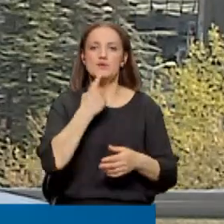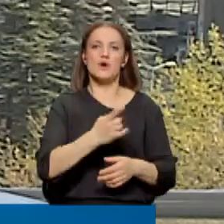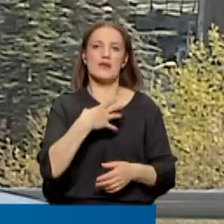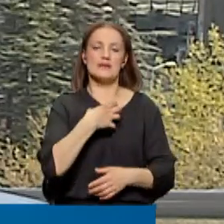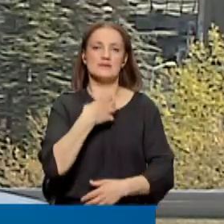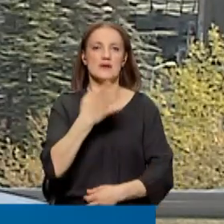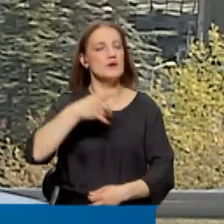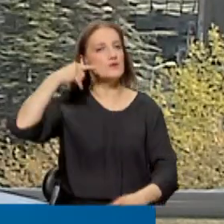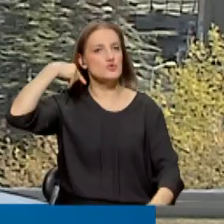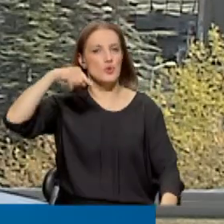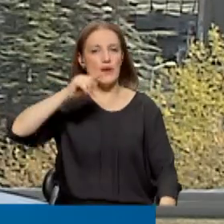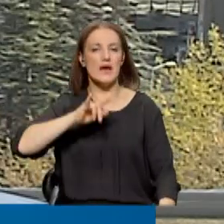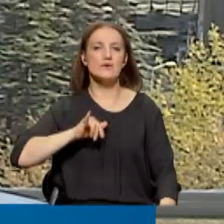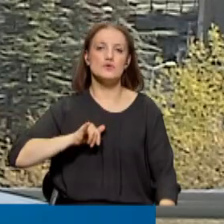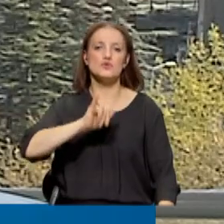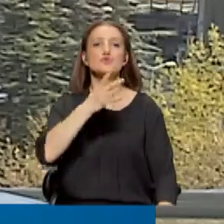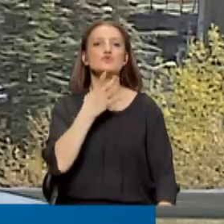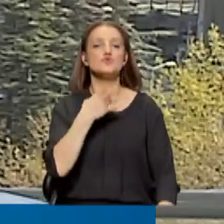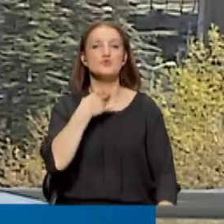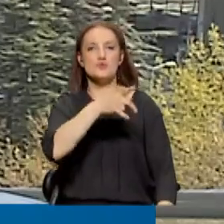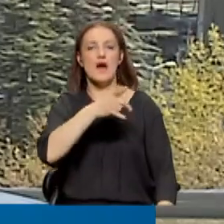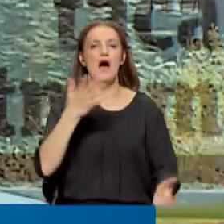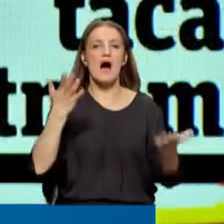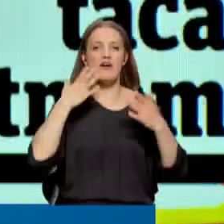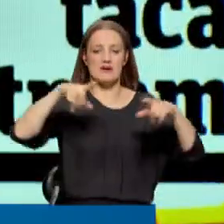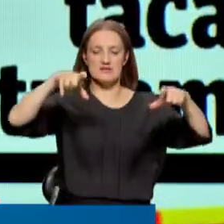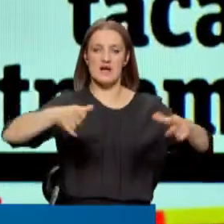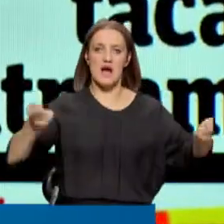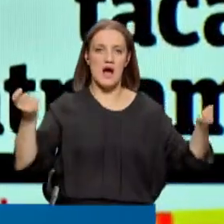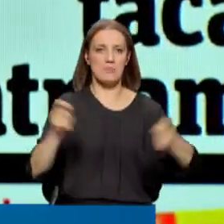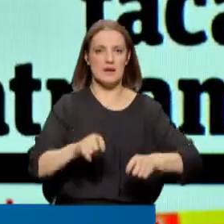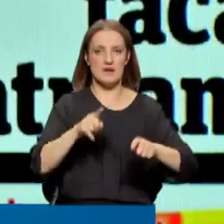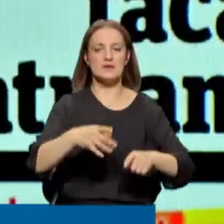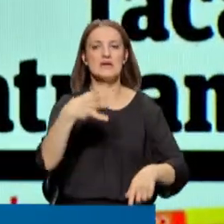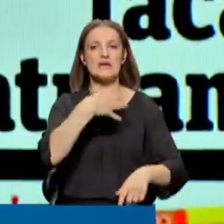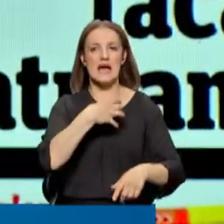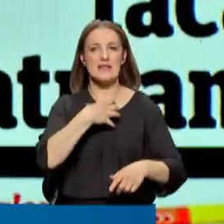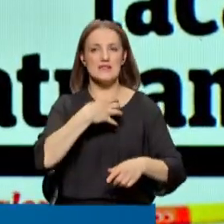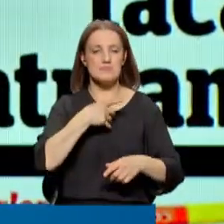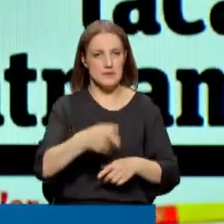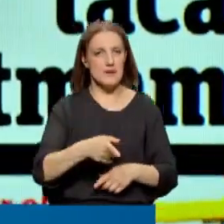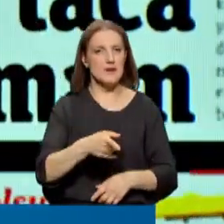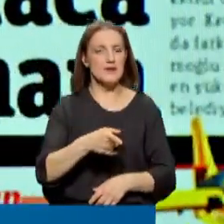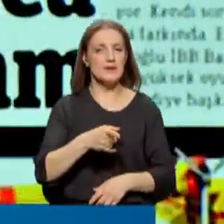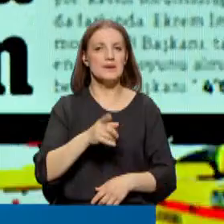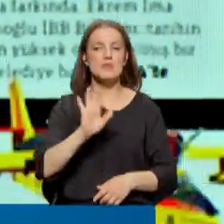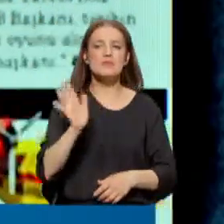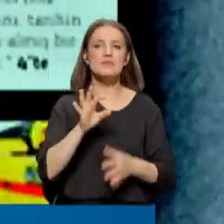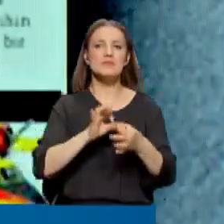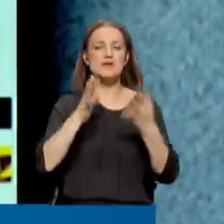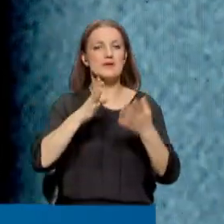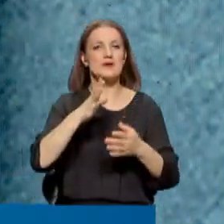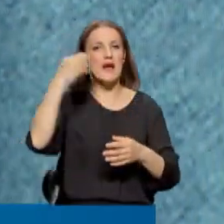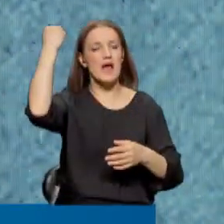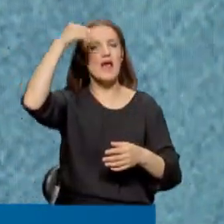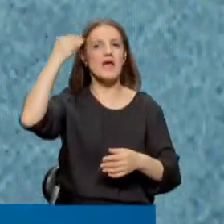kendisi. Suriye uçuşunda Rusya'ya hava sahasını kapattık. Bir başka haber. Kendimi taca atmam. Nedir? Ekrem